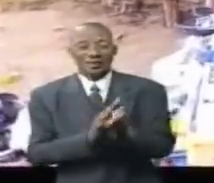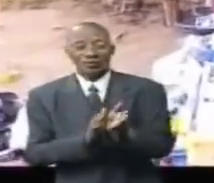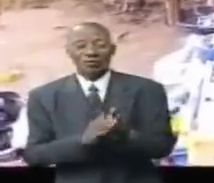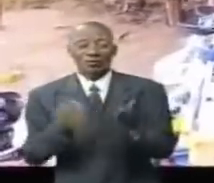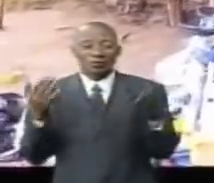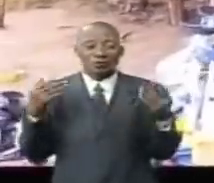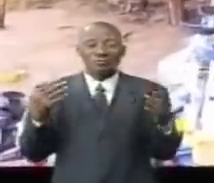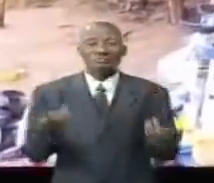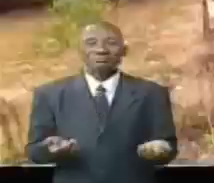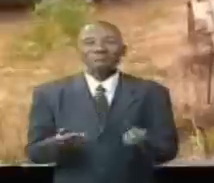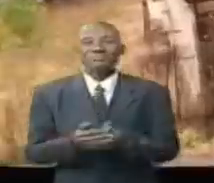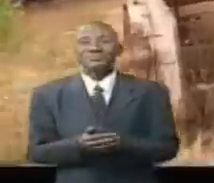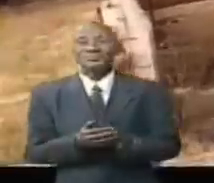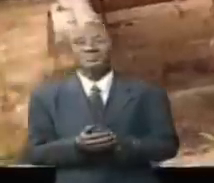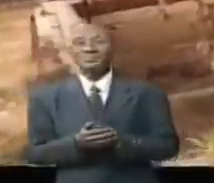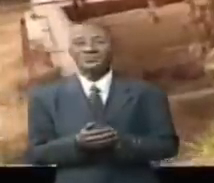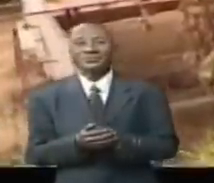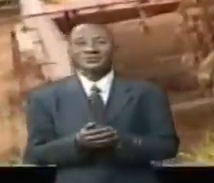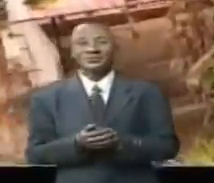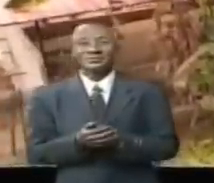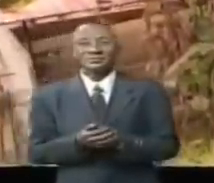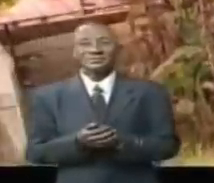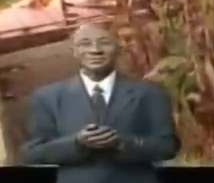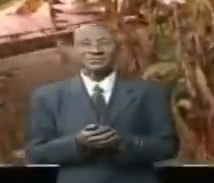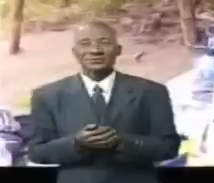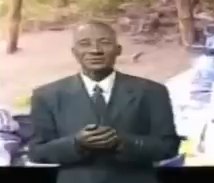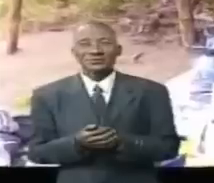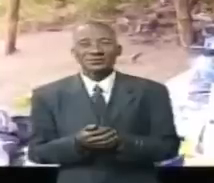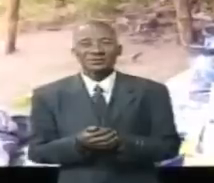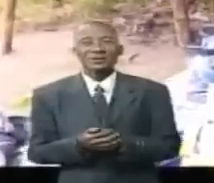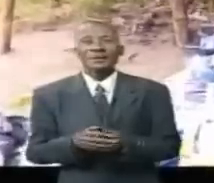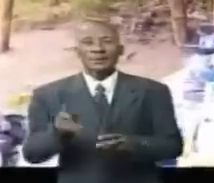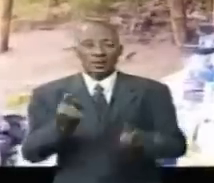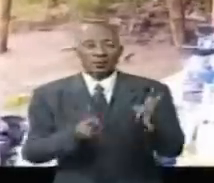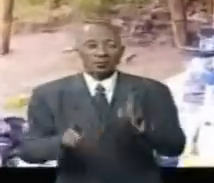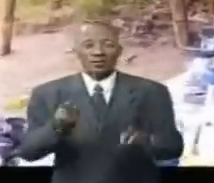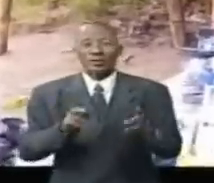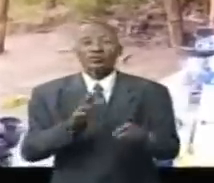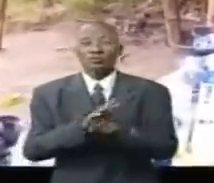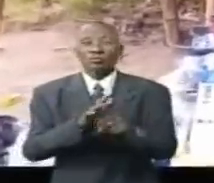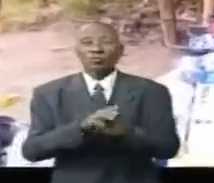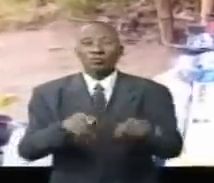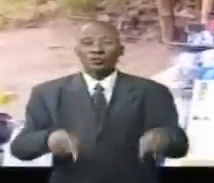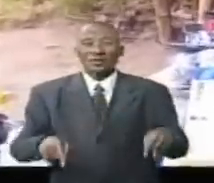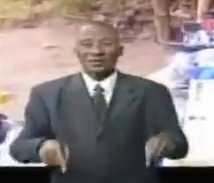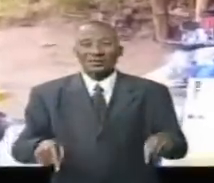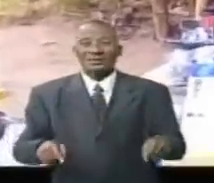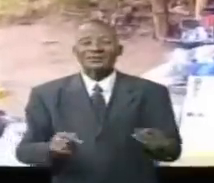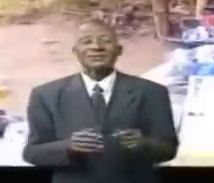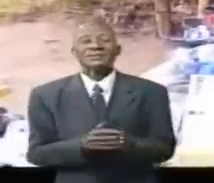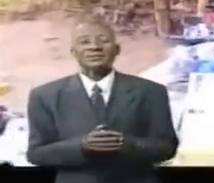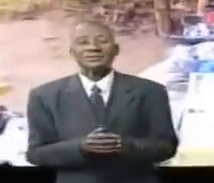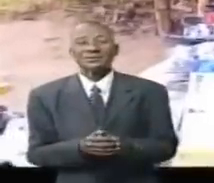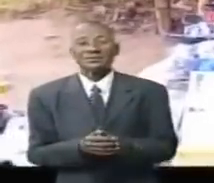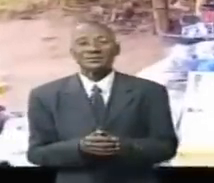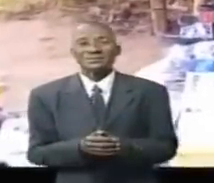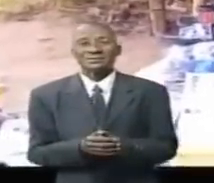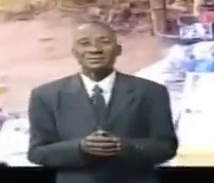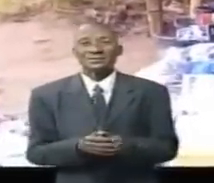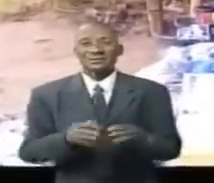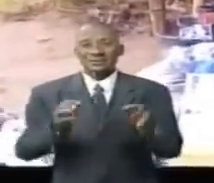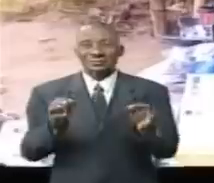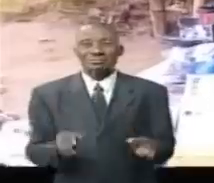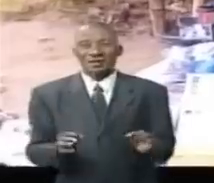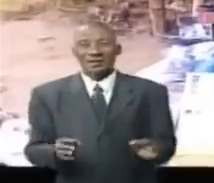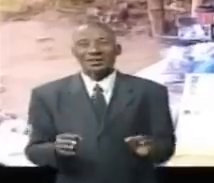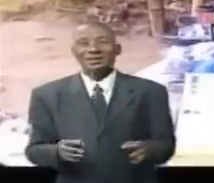Les milieux sont enclavés. Population Je n'ai pas assez de clients et c'est difficile pour moi autant pour les